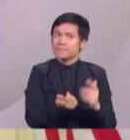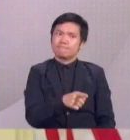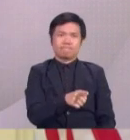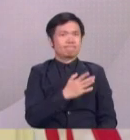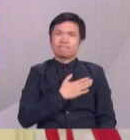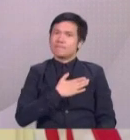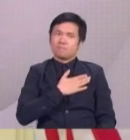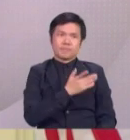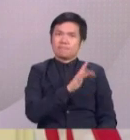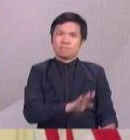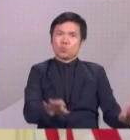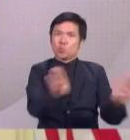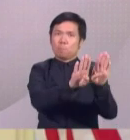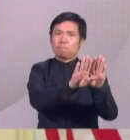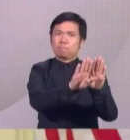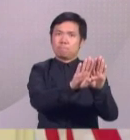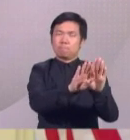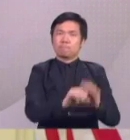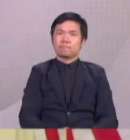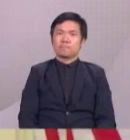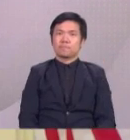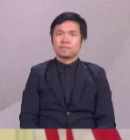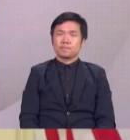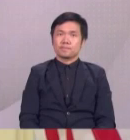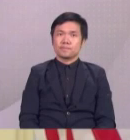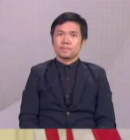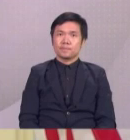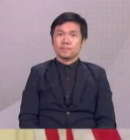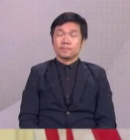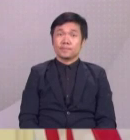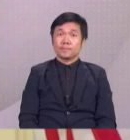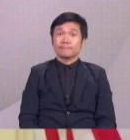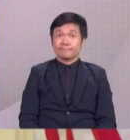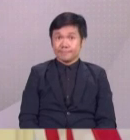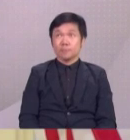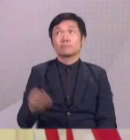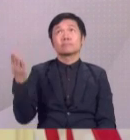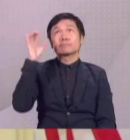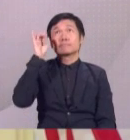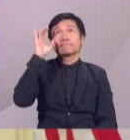mereka. Ya. Jadi insya-Allah saya percaya